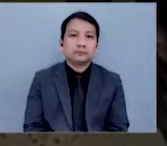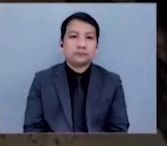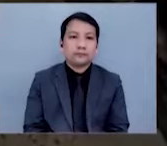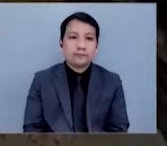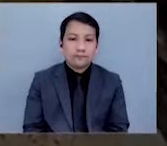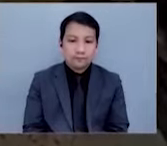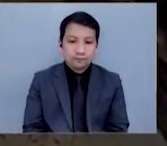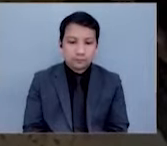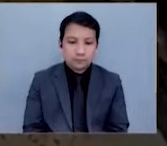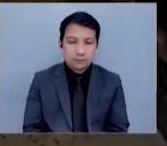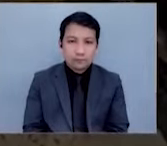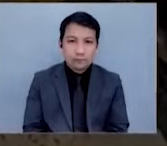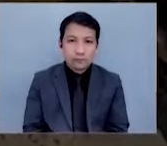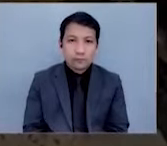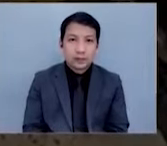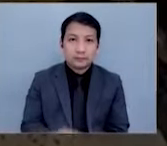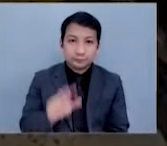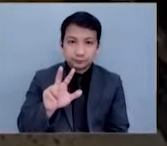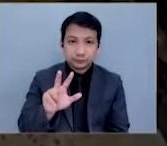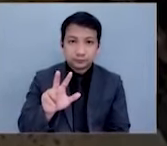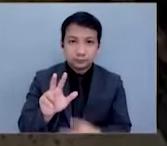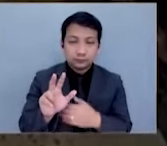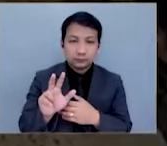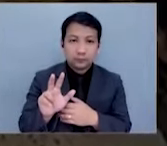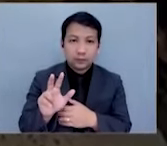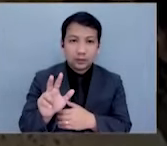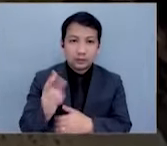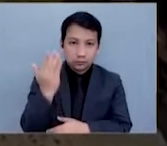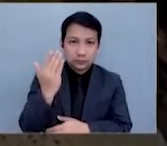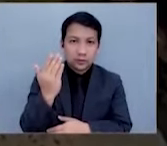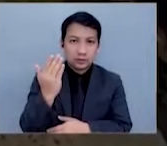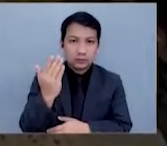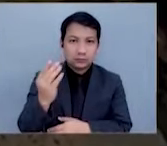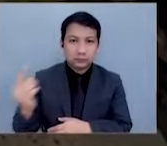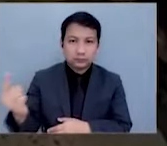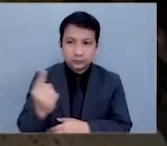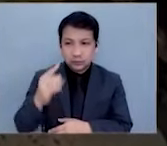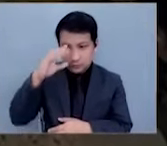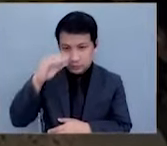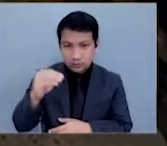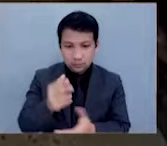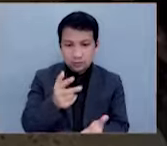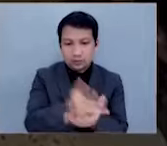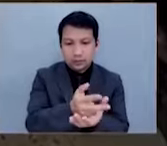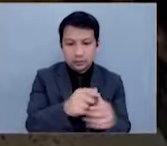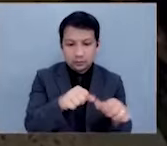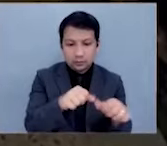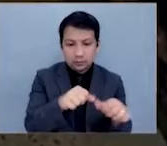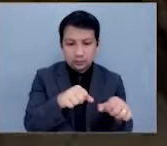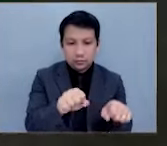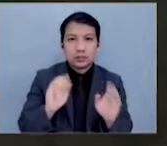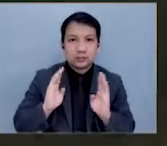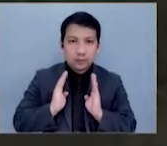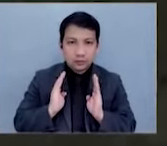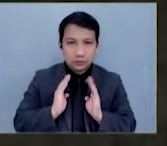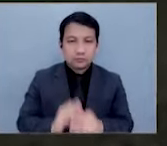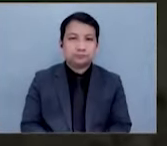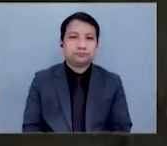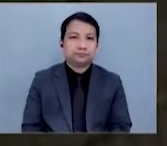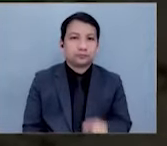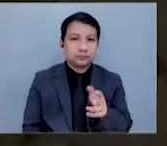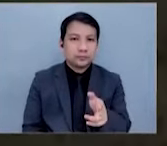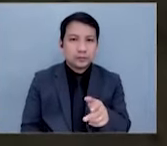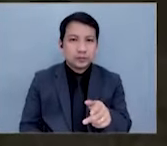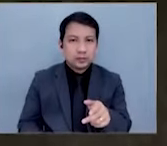Pasado 3:00 ng madaling araw kahapon nang makitang lumapit ang isang lalaki sa nakaparadang motorsiklo sa Baguio City itinulak niya ang